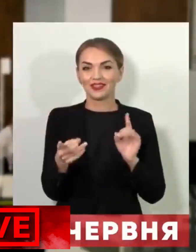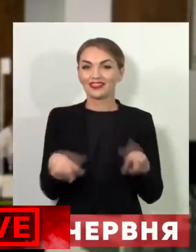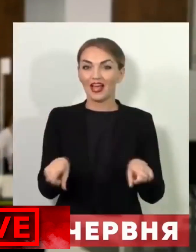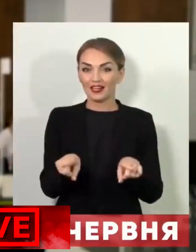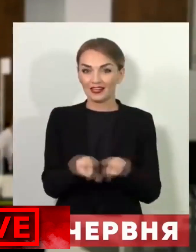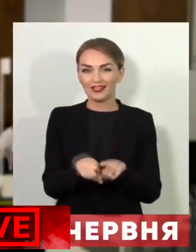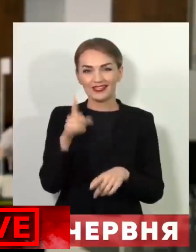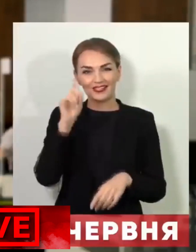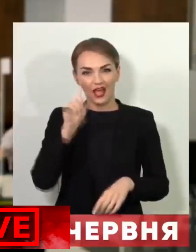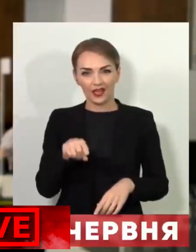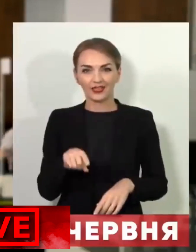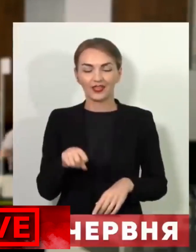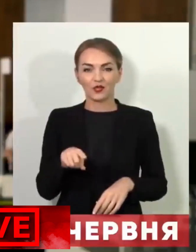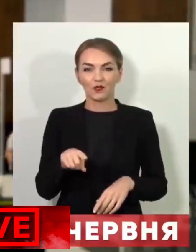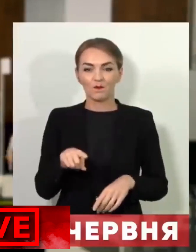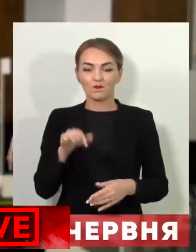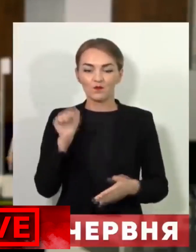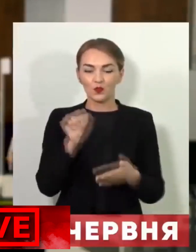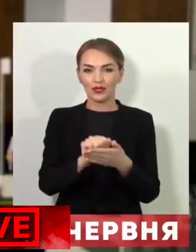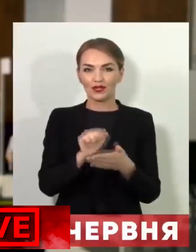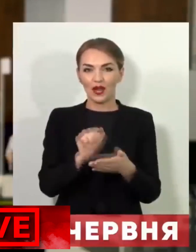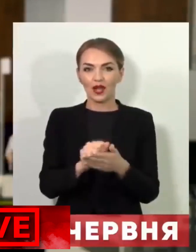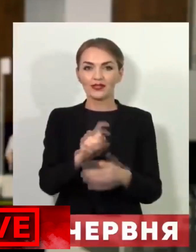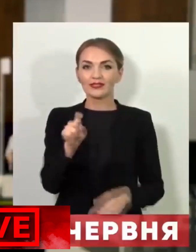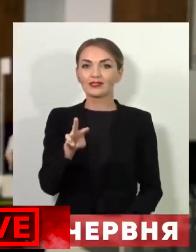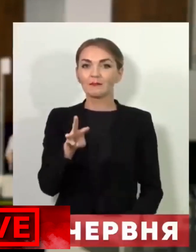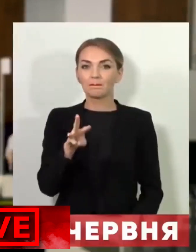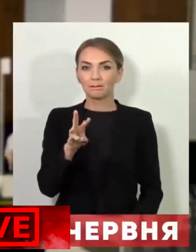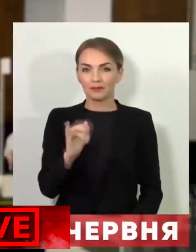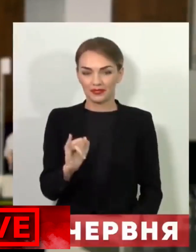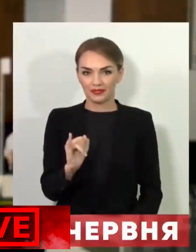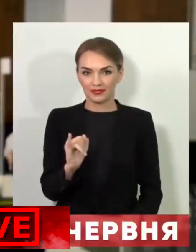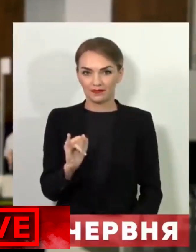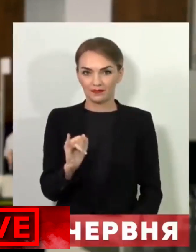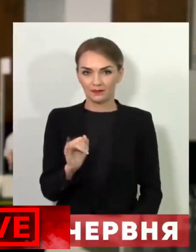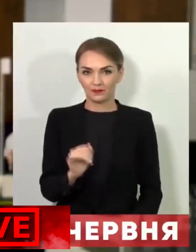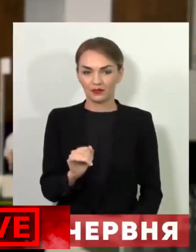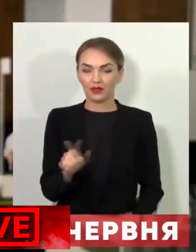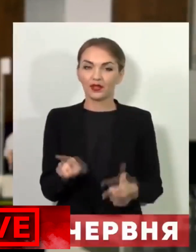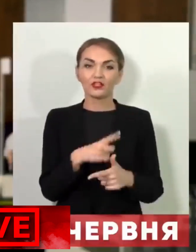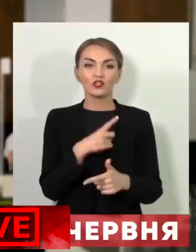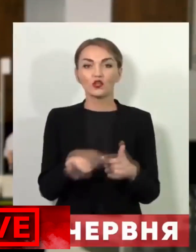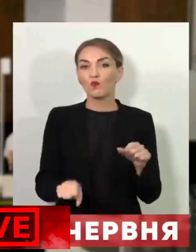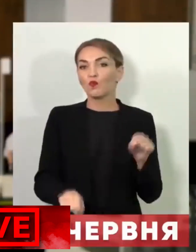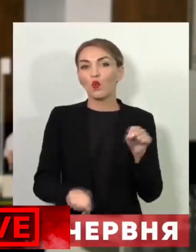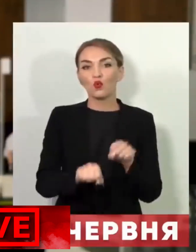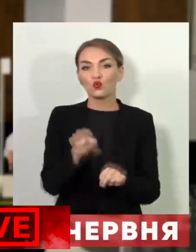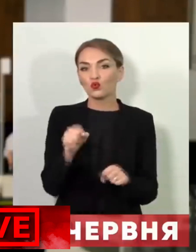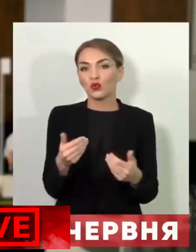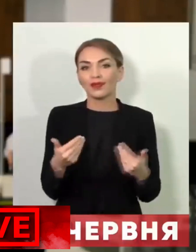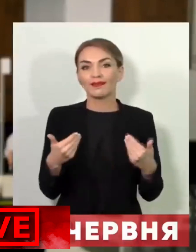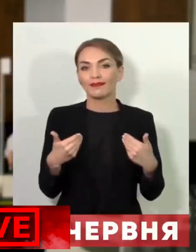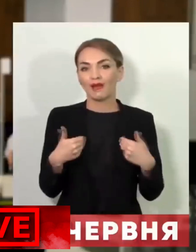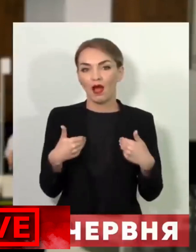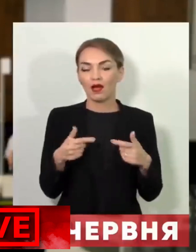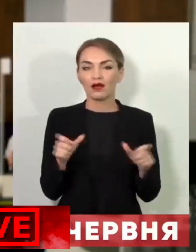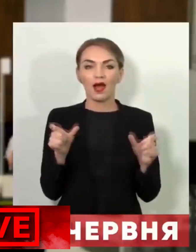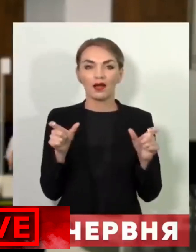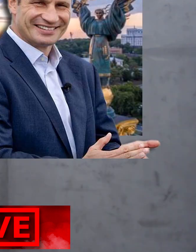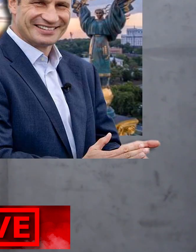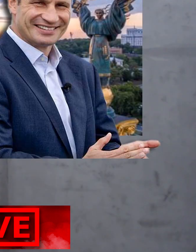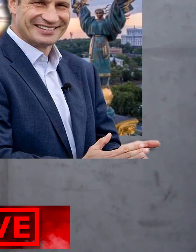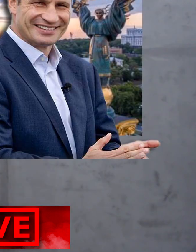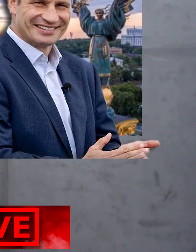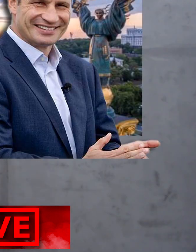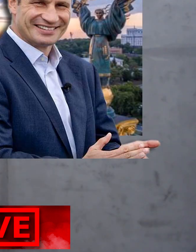сенсаційних таких, знаєте, публікацій в ЗМІ, чи порушую я карантинне